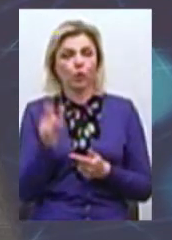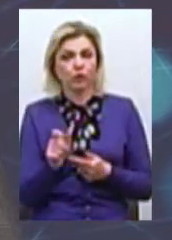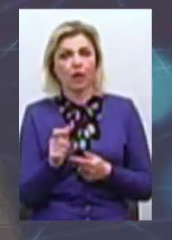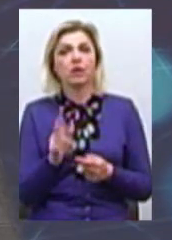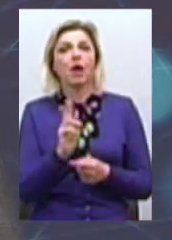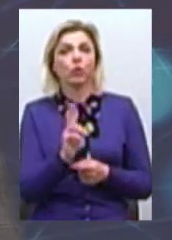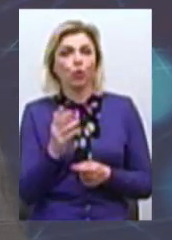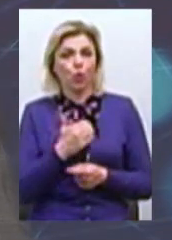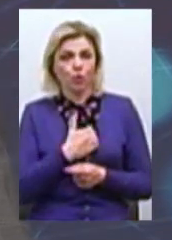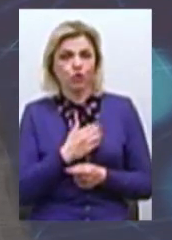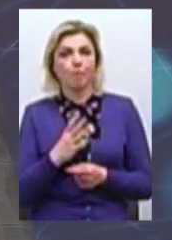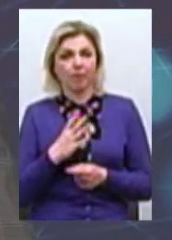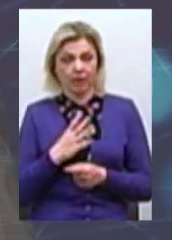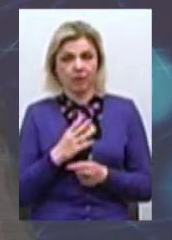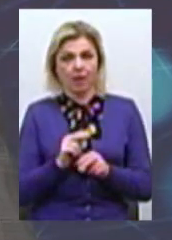хоче стати наставником,